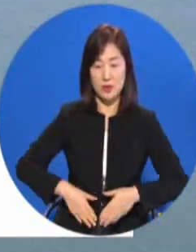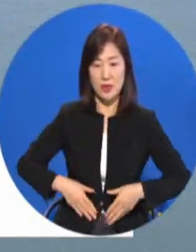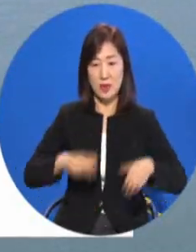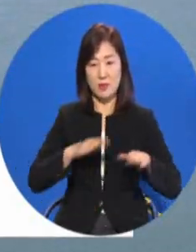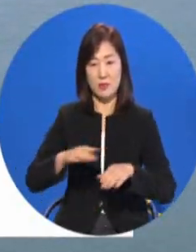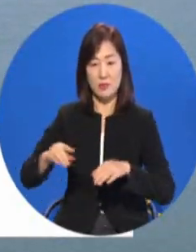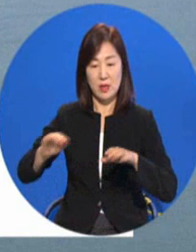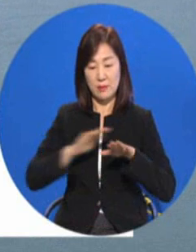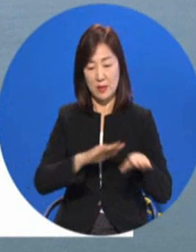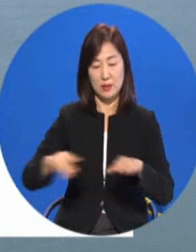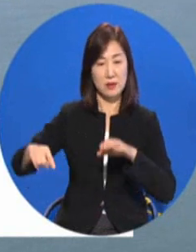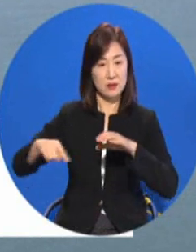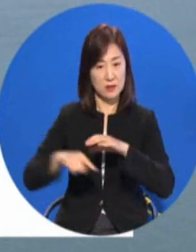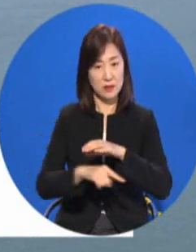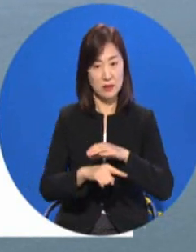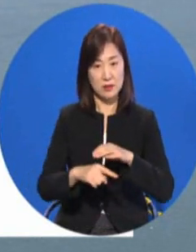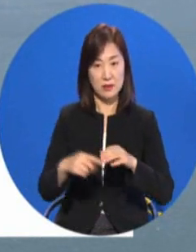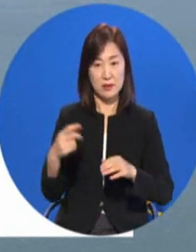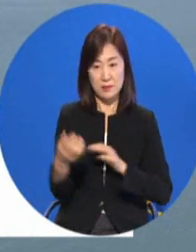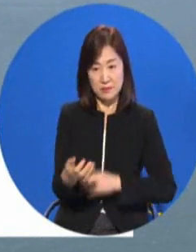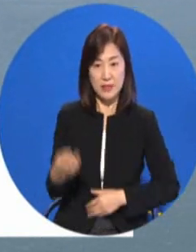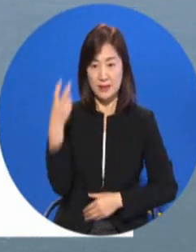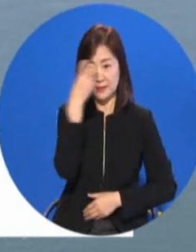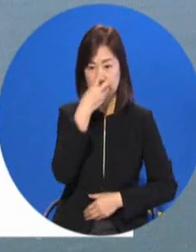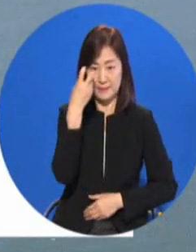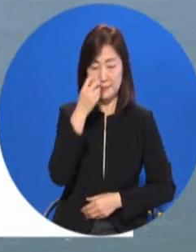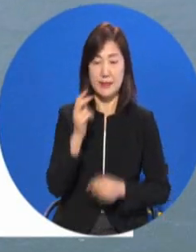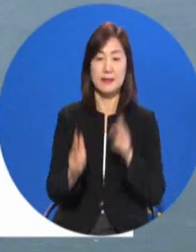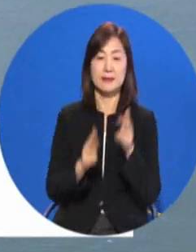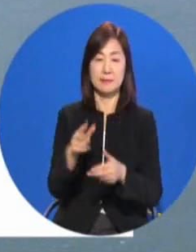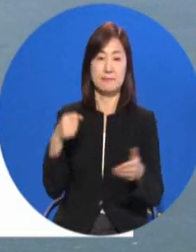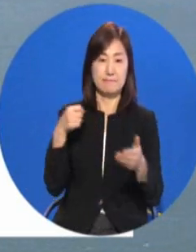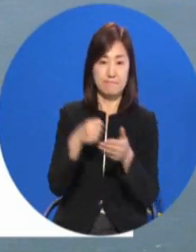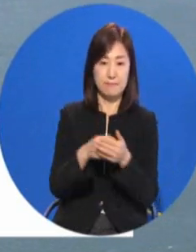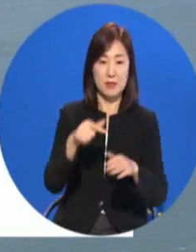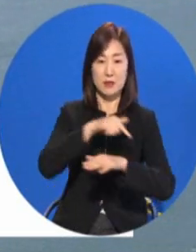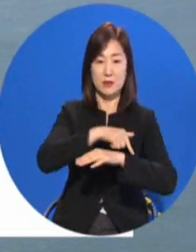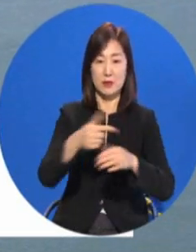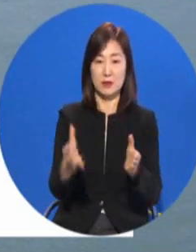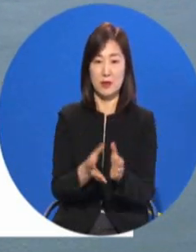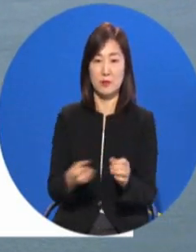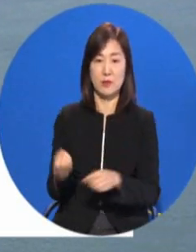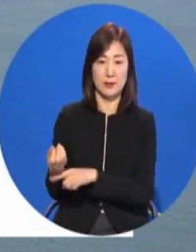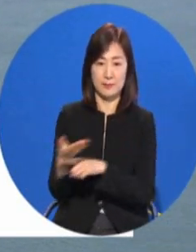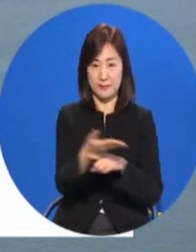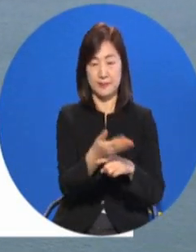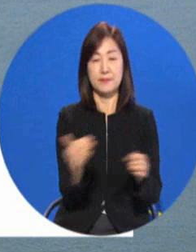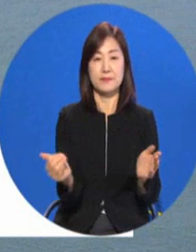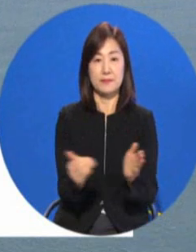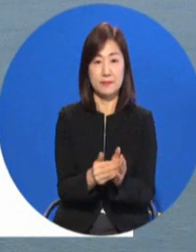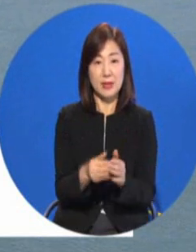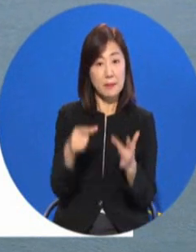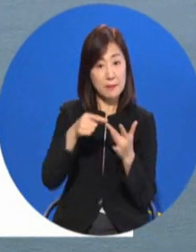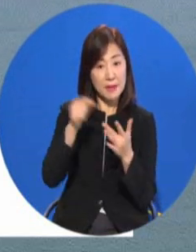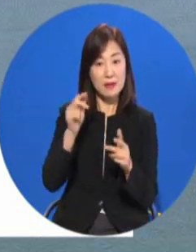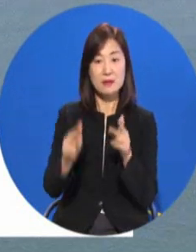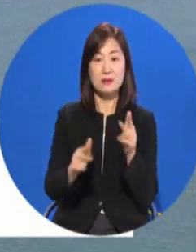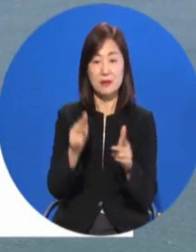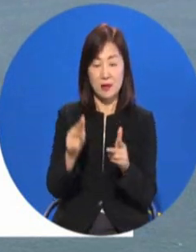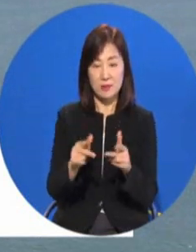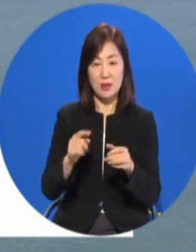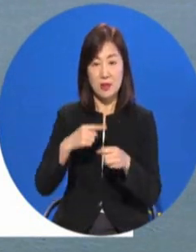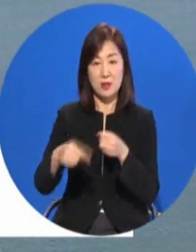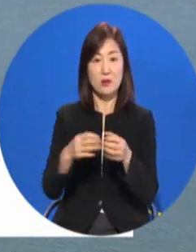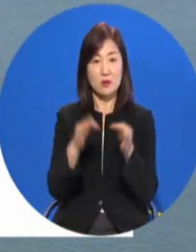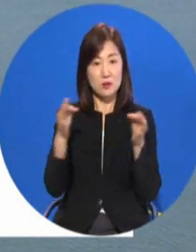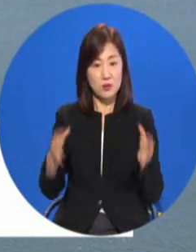예비타당성 조사대상 사업으로 선정하고 기획재정부에 전달했습니다 기재부는 선정된 사업들을 대상으로 올 한해동안